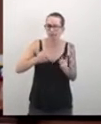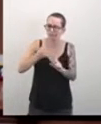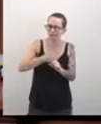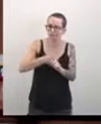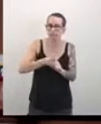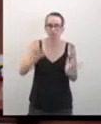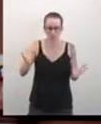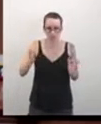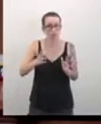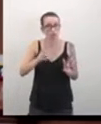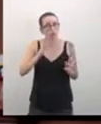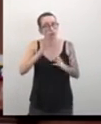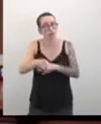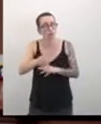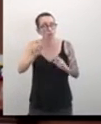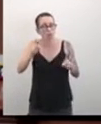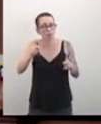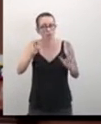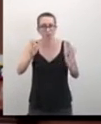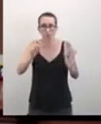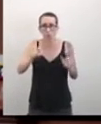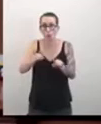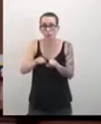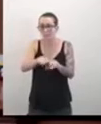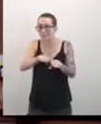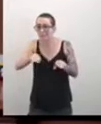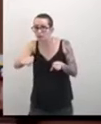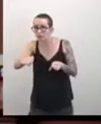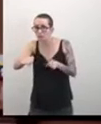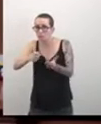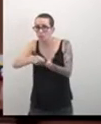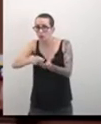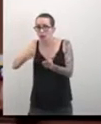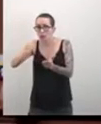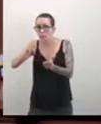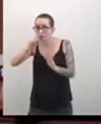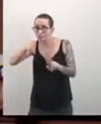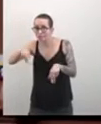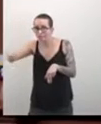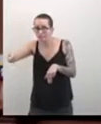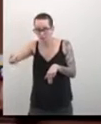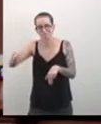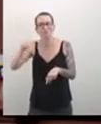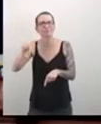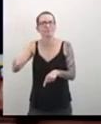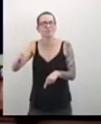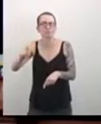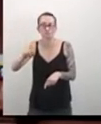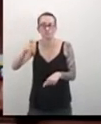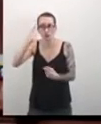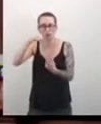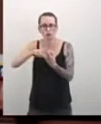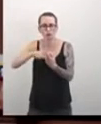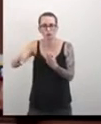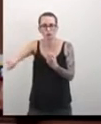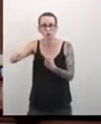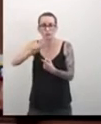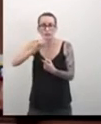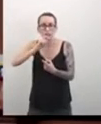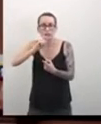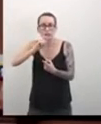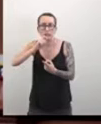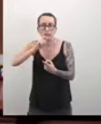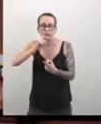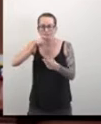doit également s'appliquer à l'empreinte carbone des banques, sujet encore trop méconnu et